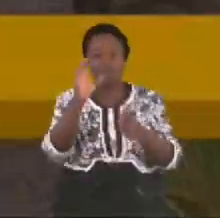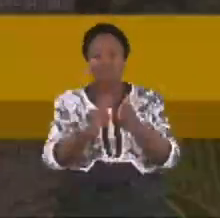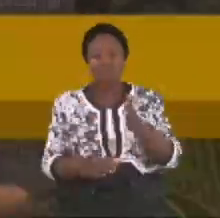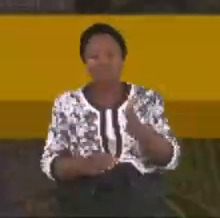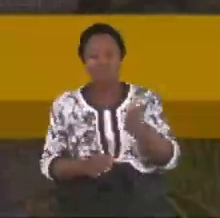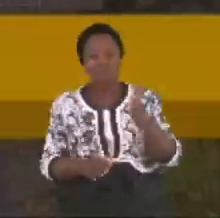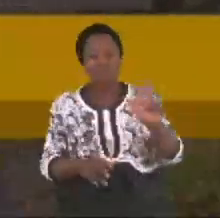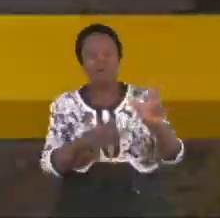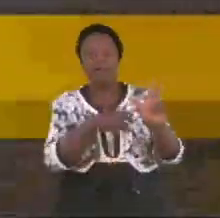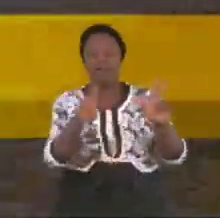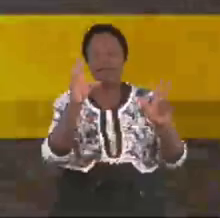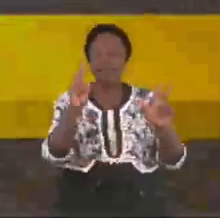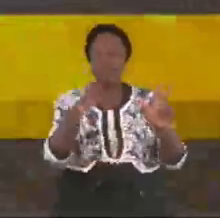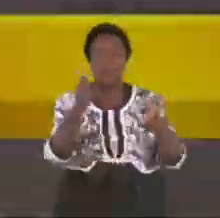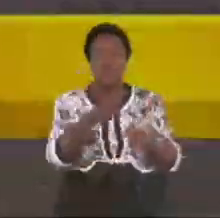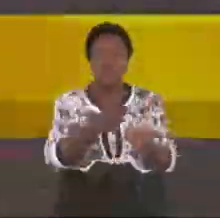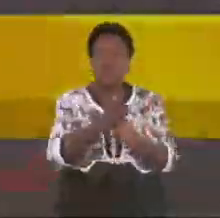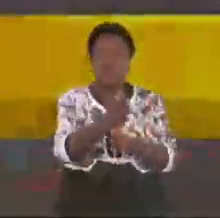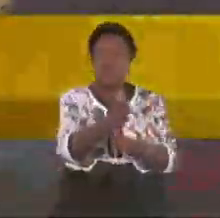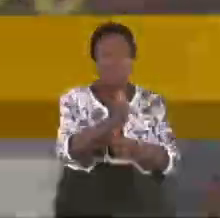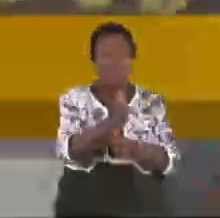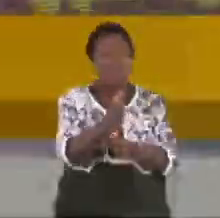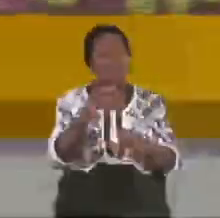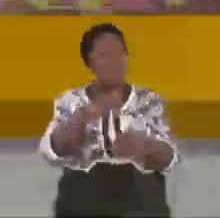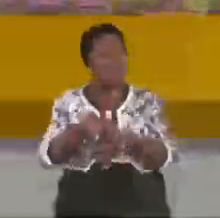message direct. Et quand Jean a prêché,